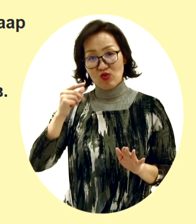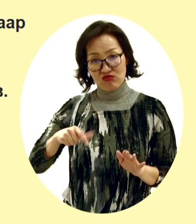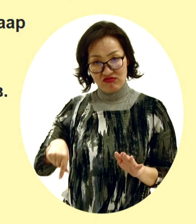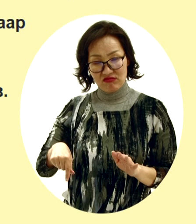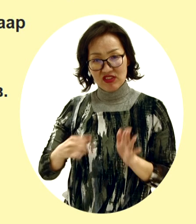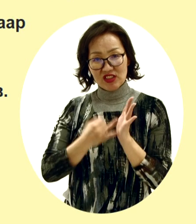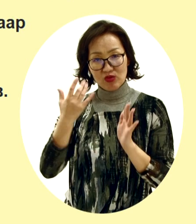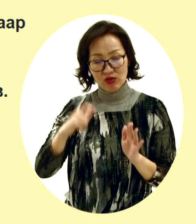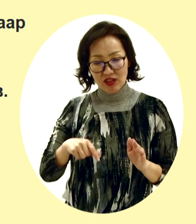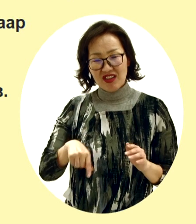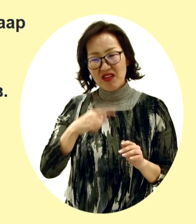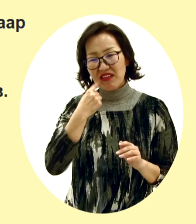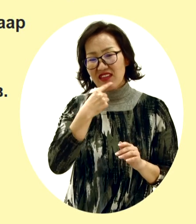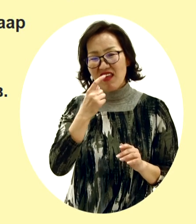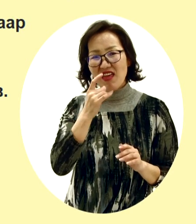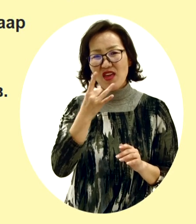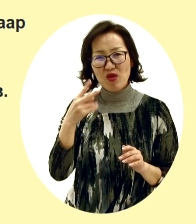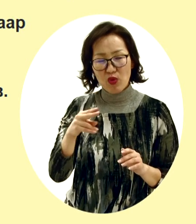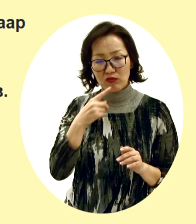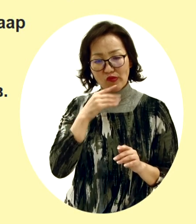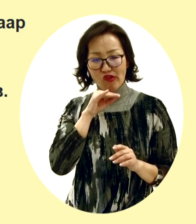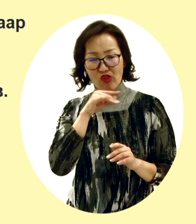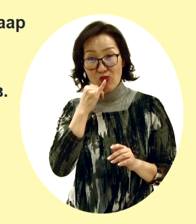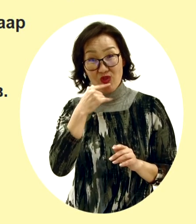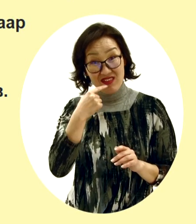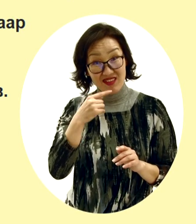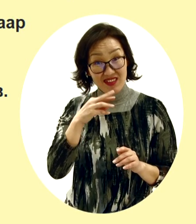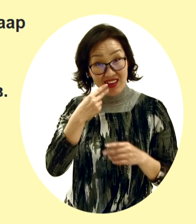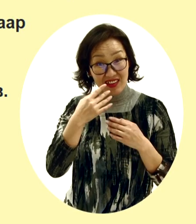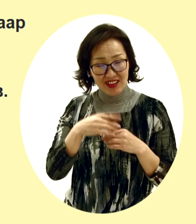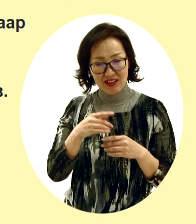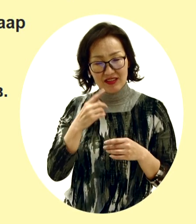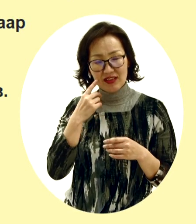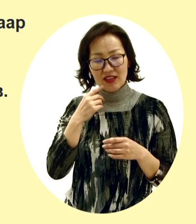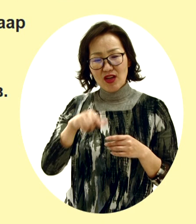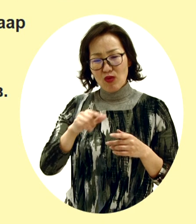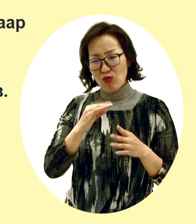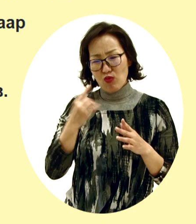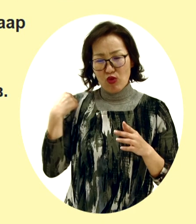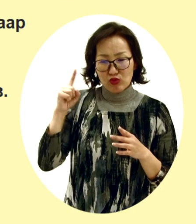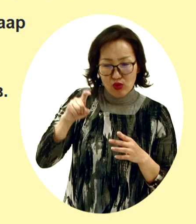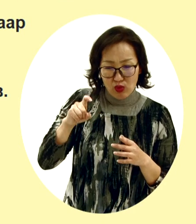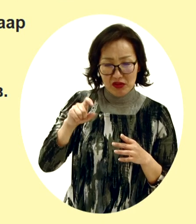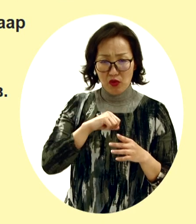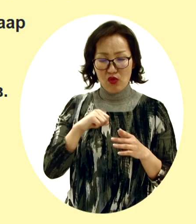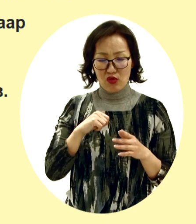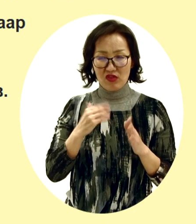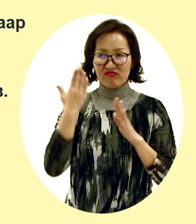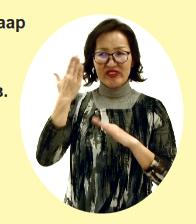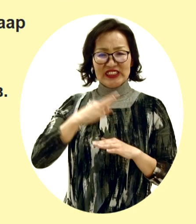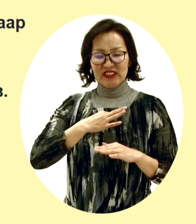Түүний хувьд ээрүү, тултраа хилтэй, бүх төр нуруутай байсан ч уран илтгэгч болохоор эргэлт буцалтгүй